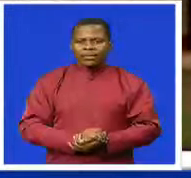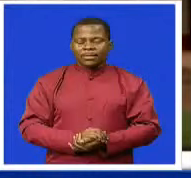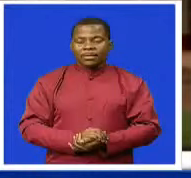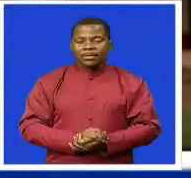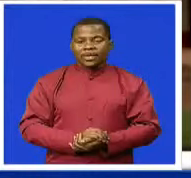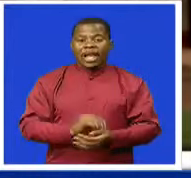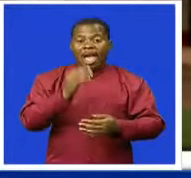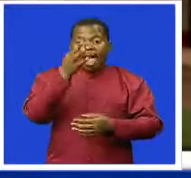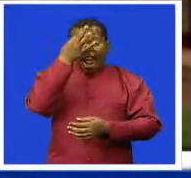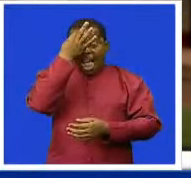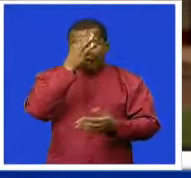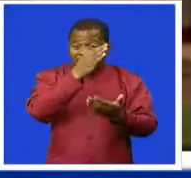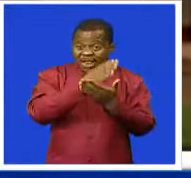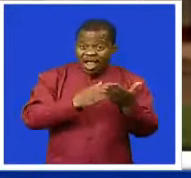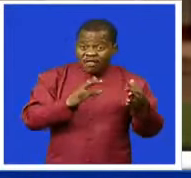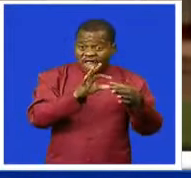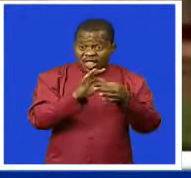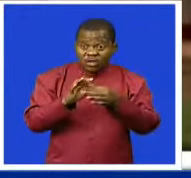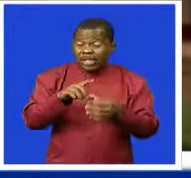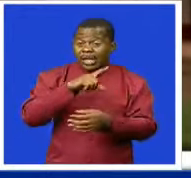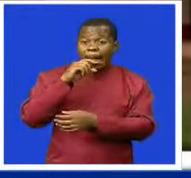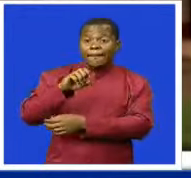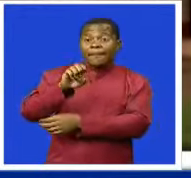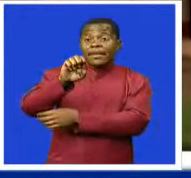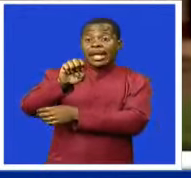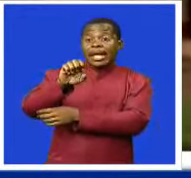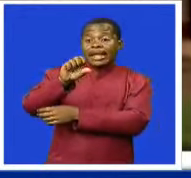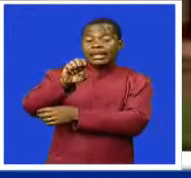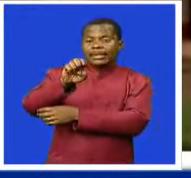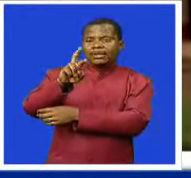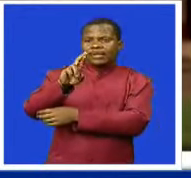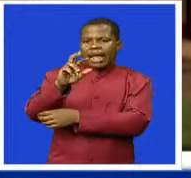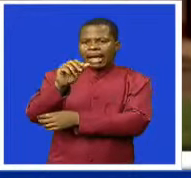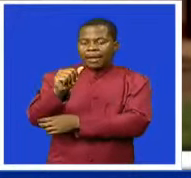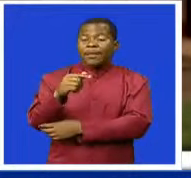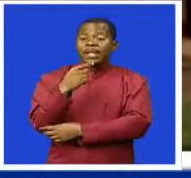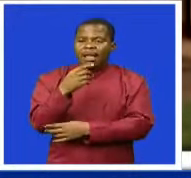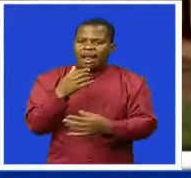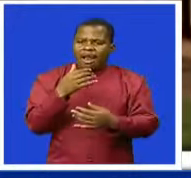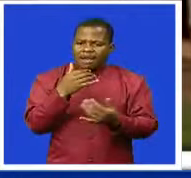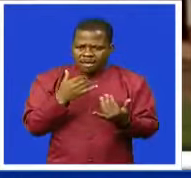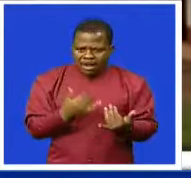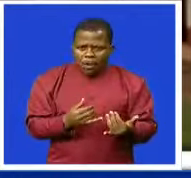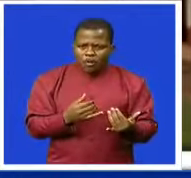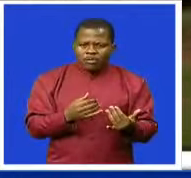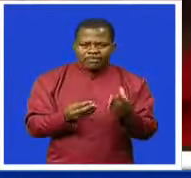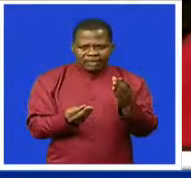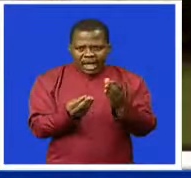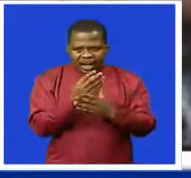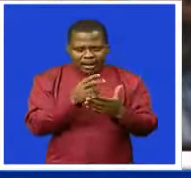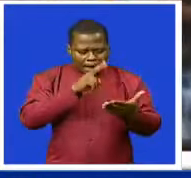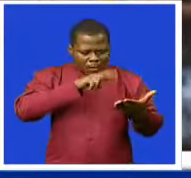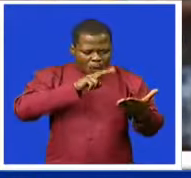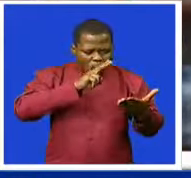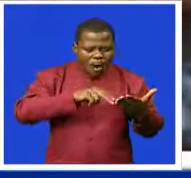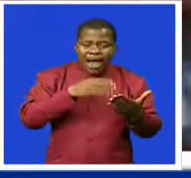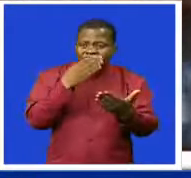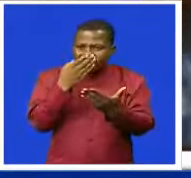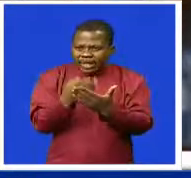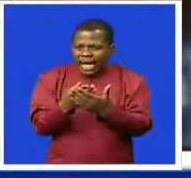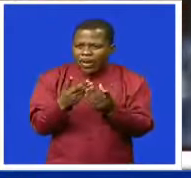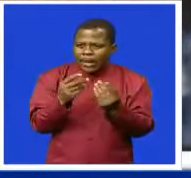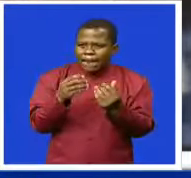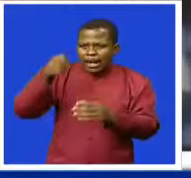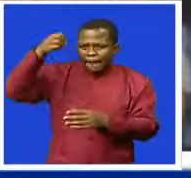Umlawuli wemandla kuleli uthi sewucalile kusihlahlela sicelo senkampani yamagesi kuleli sekwenyusa intengo yagesi. Inkundla yasemkhiweni